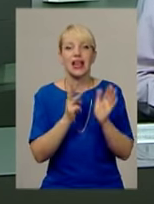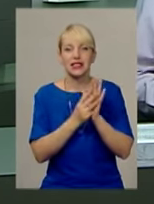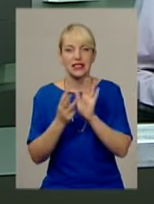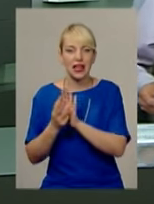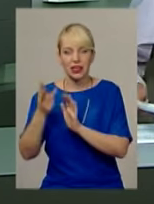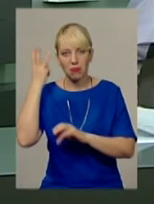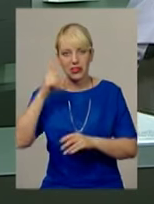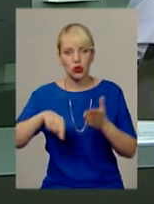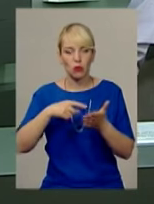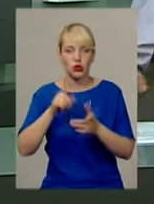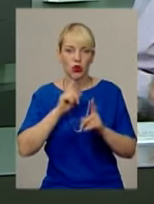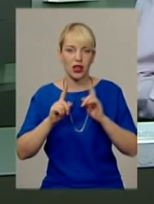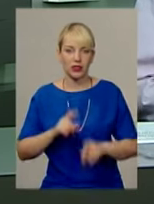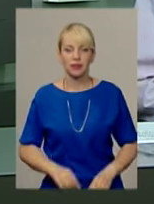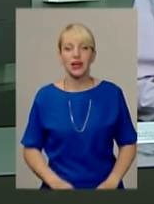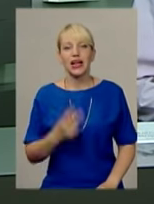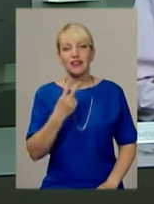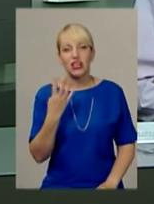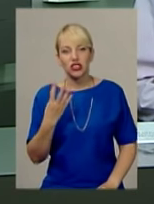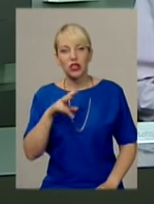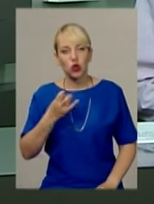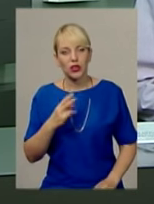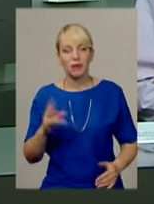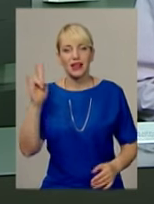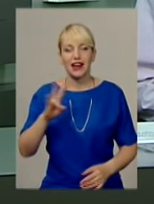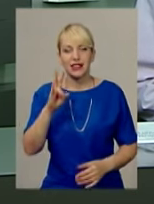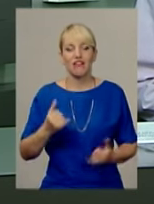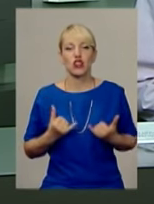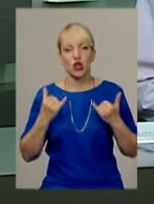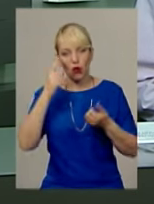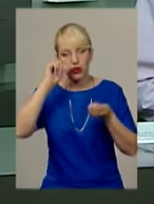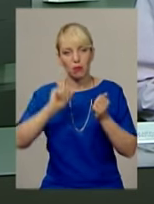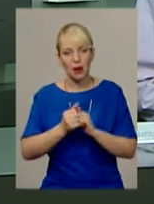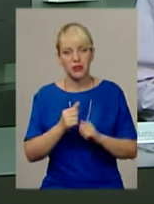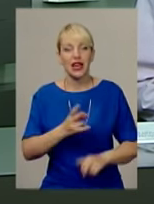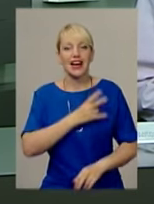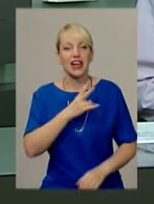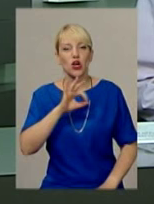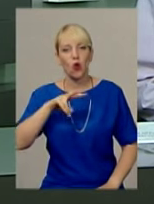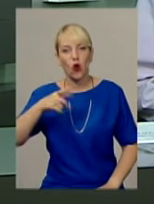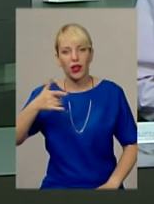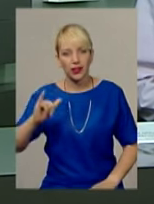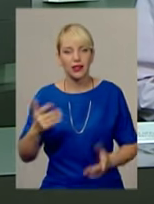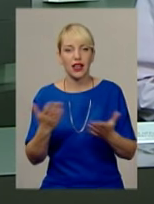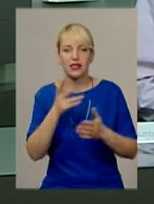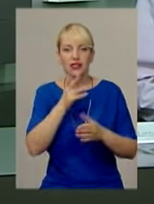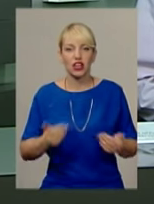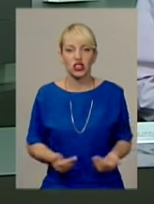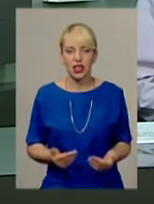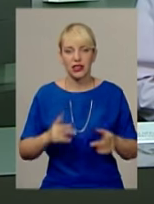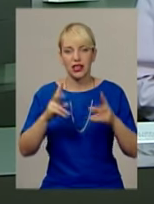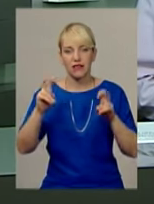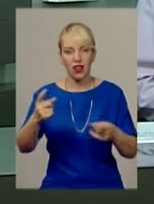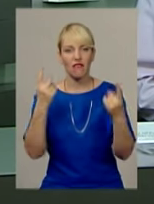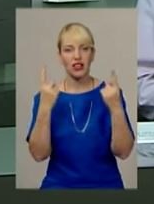ради. 24 липня християни вшановують пам'ять рівноапостольної княгині Ольги, яку ще за життя називали великою за